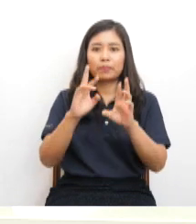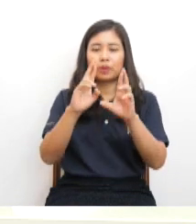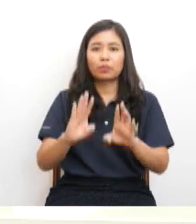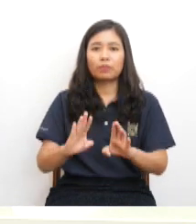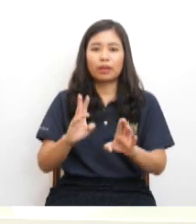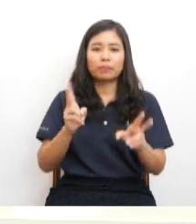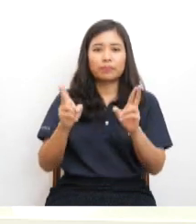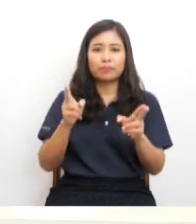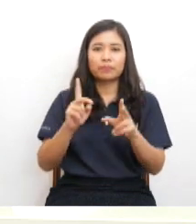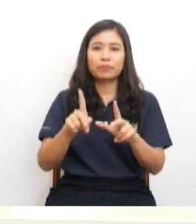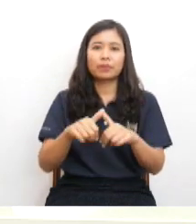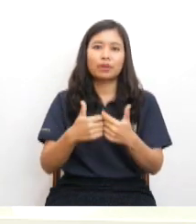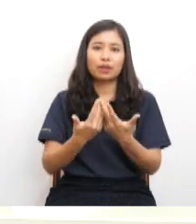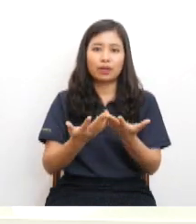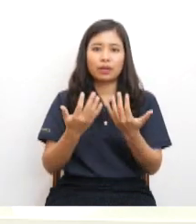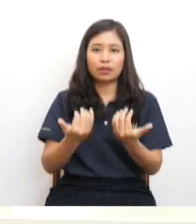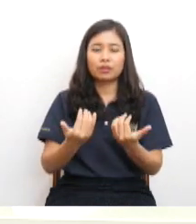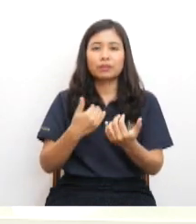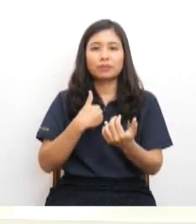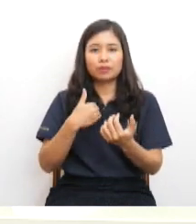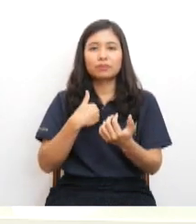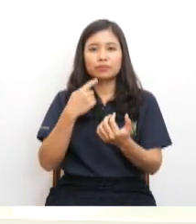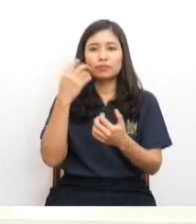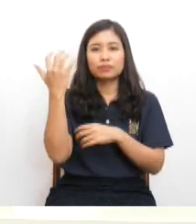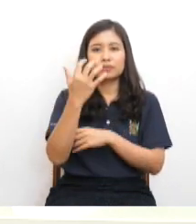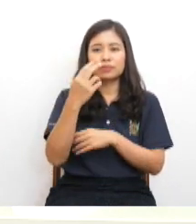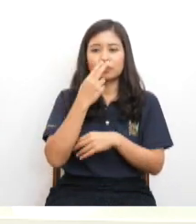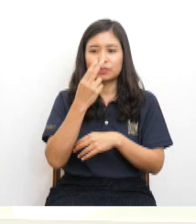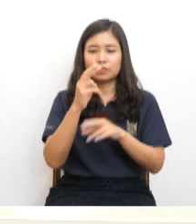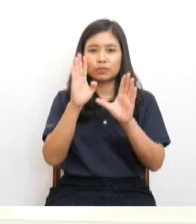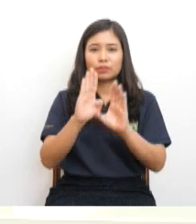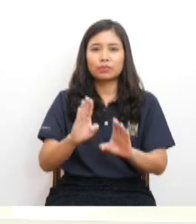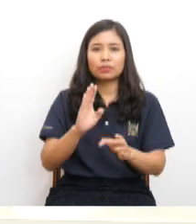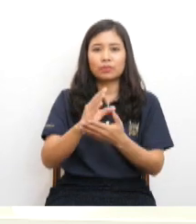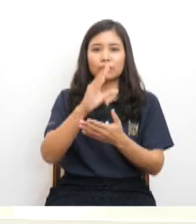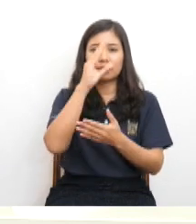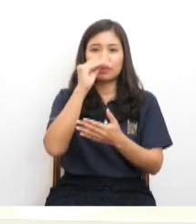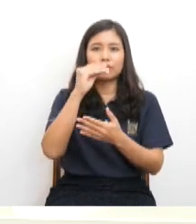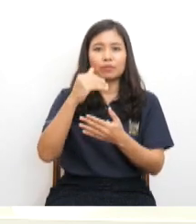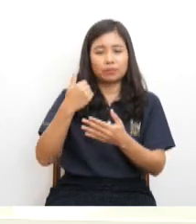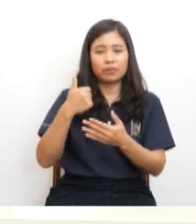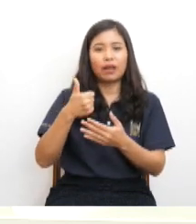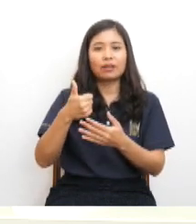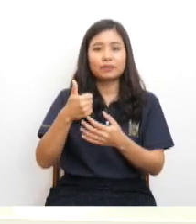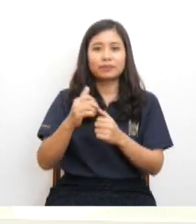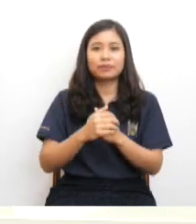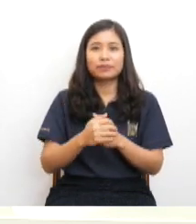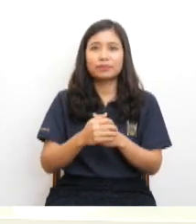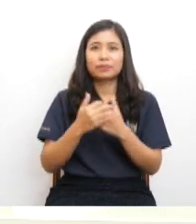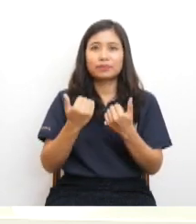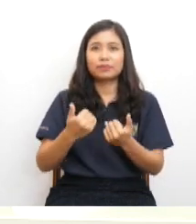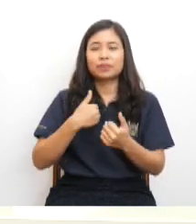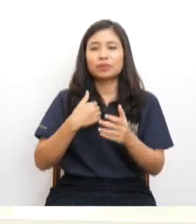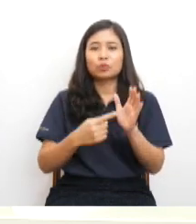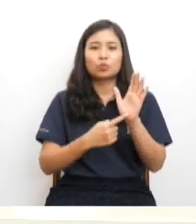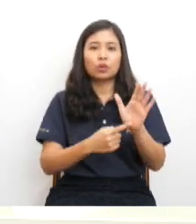ว่าไอ้รายการอย่างนี้ก็ถือว่าเป็นหนึ่งในรูปแบบของการจัดการเรียนรู้ได้เช่นเดียวกันก็จะเป็นรูปแบบตัวอย่าง